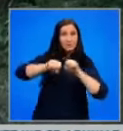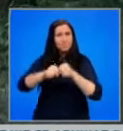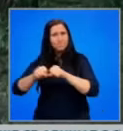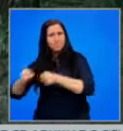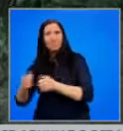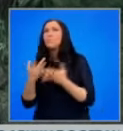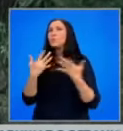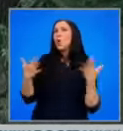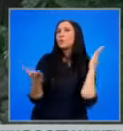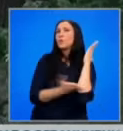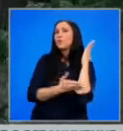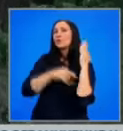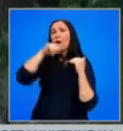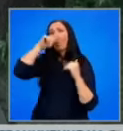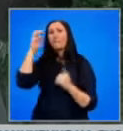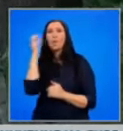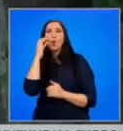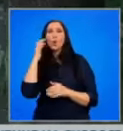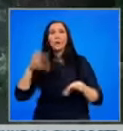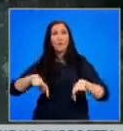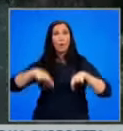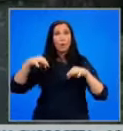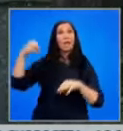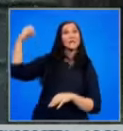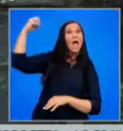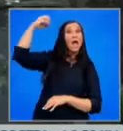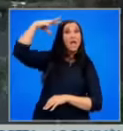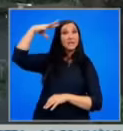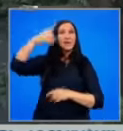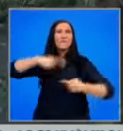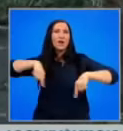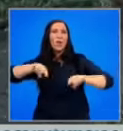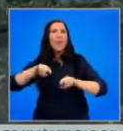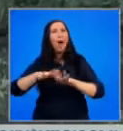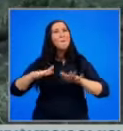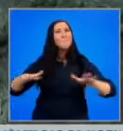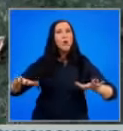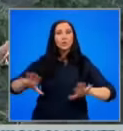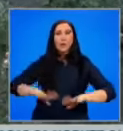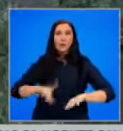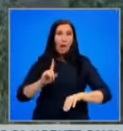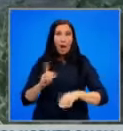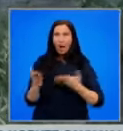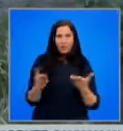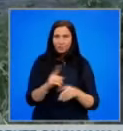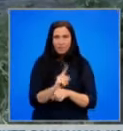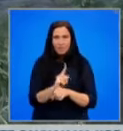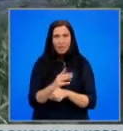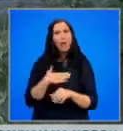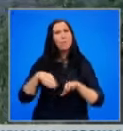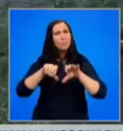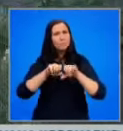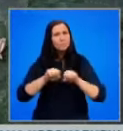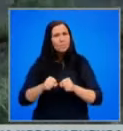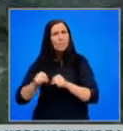множество дървета, главно в бургаският комплекс Изгрев и в района на Морската градина, където се намираме в момента. Има